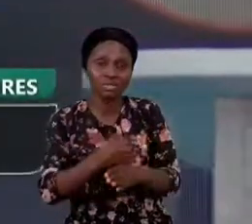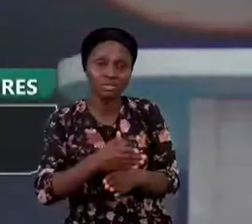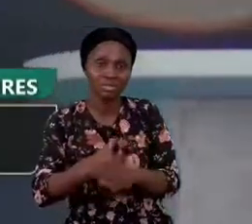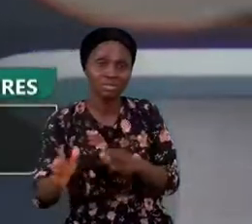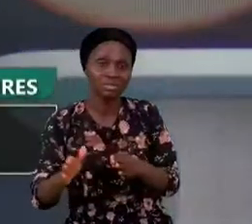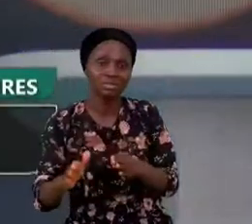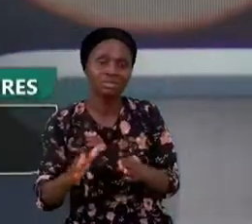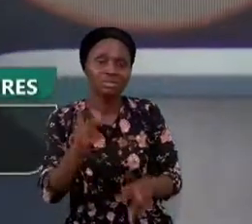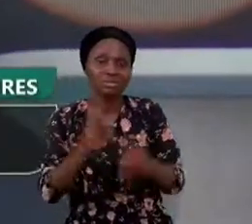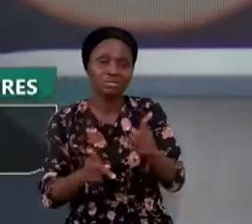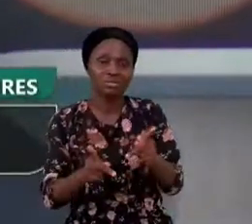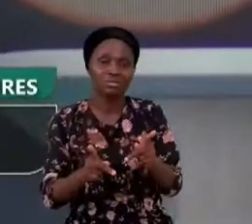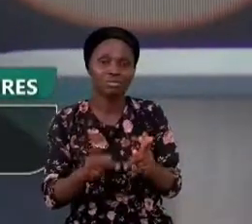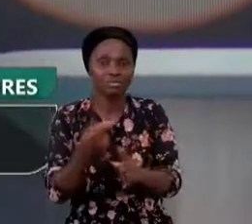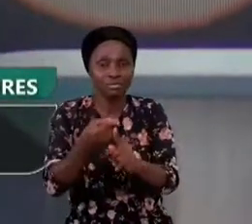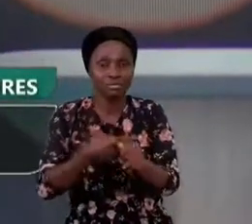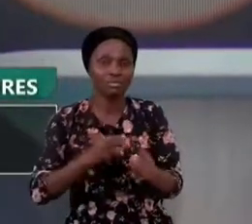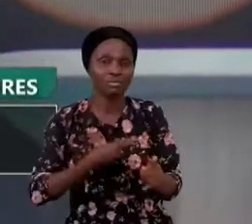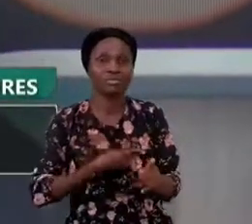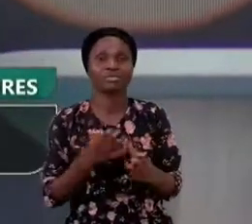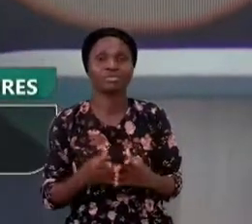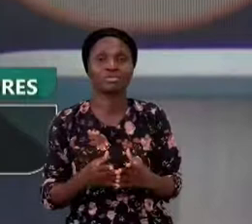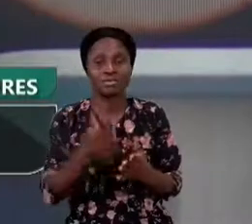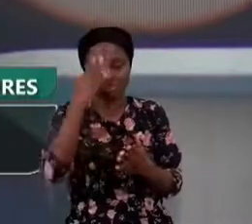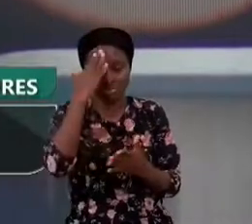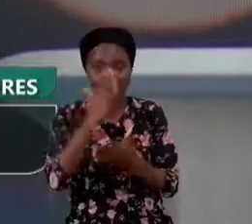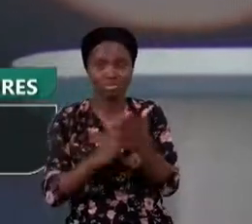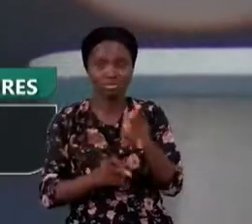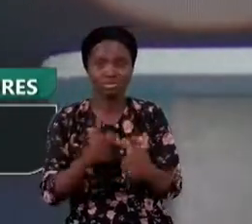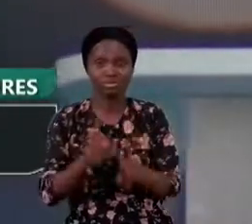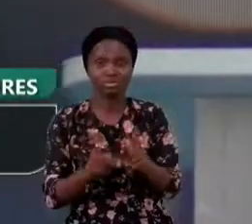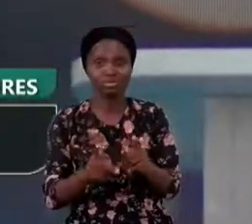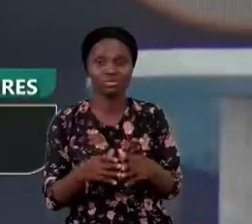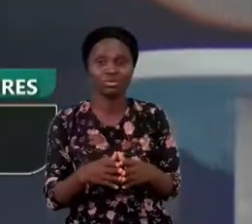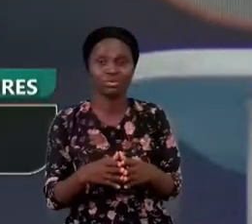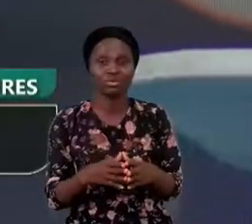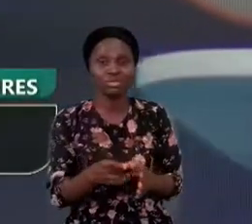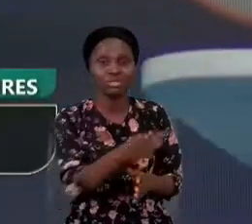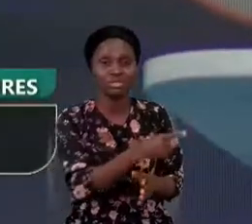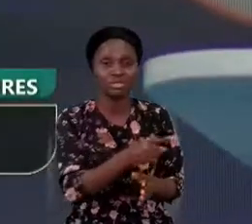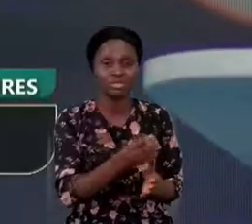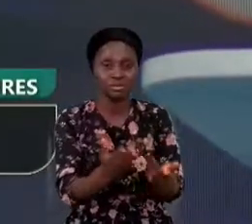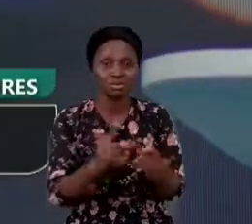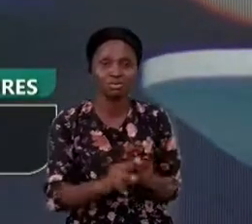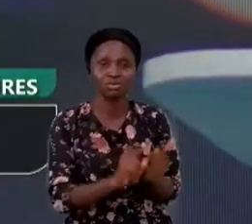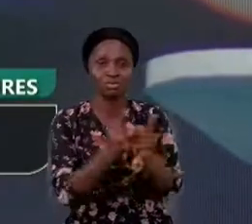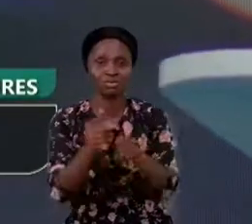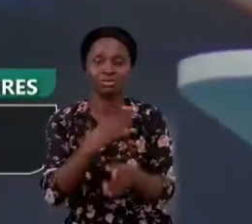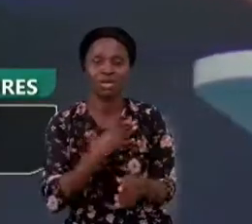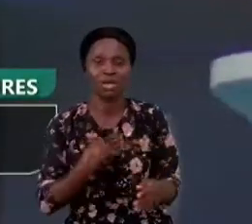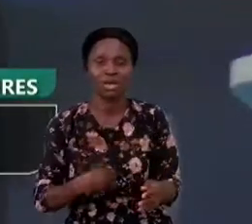veulent se cacher et ils veulent être au sommet de toute chose. Ils veulent faire taire toute émotion. Ils